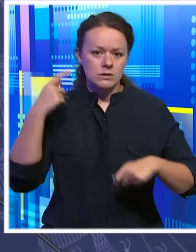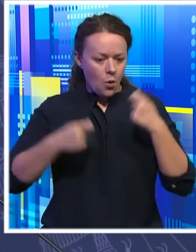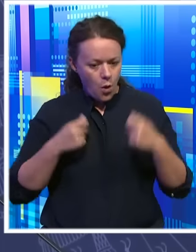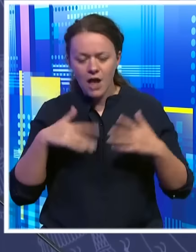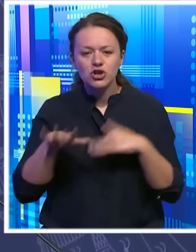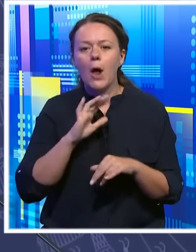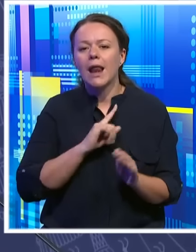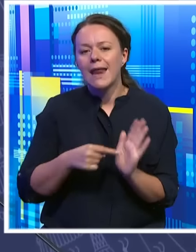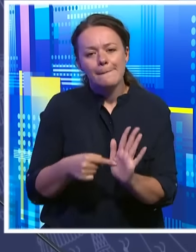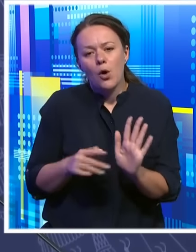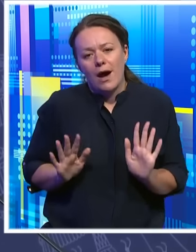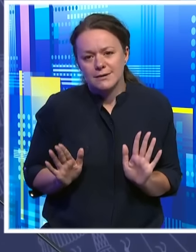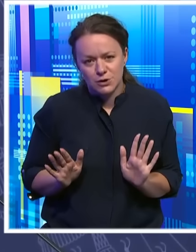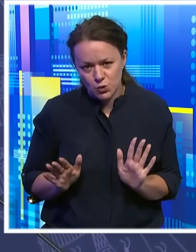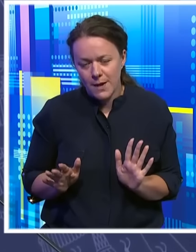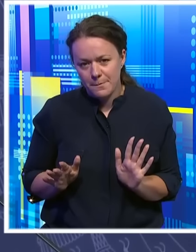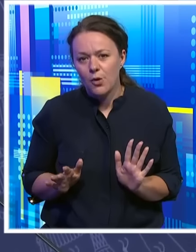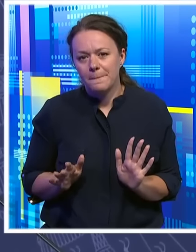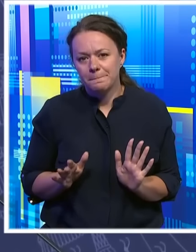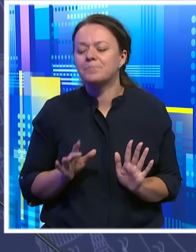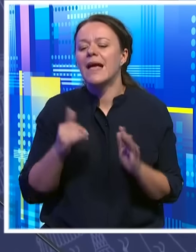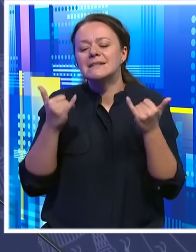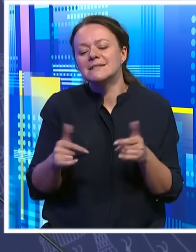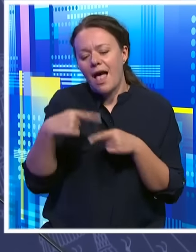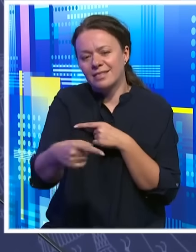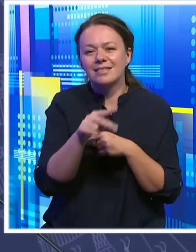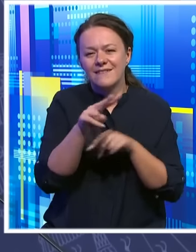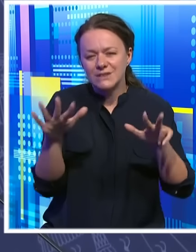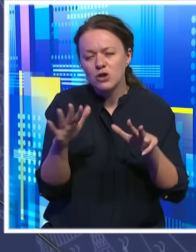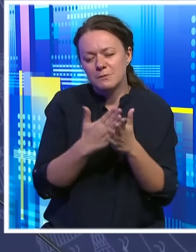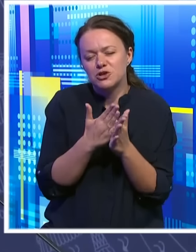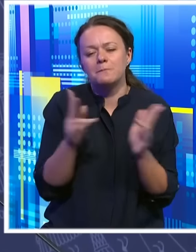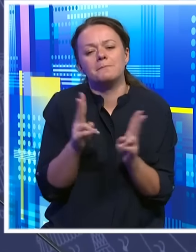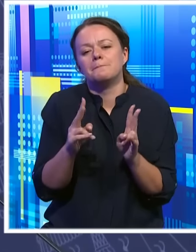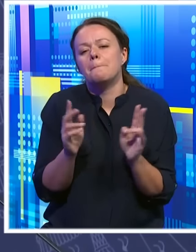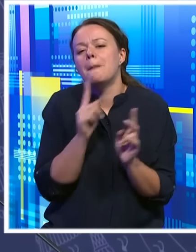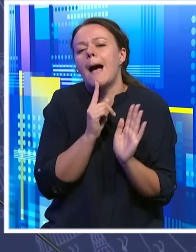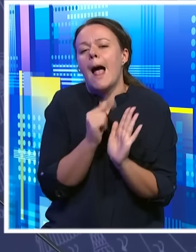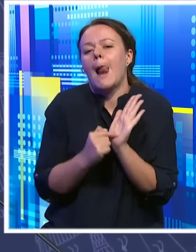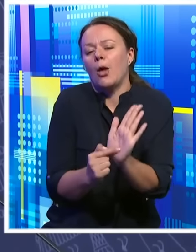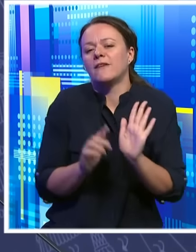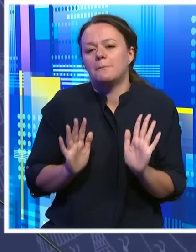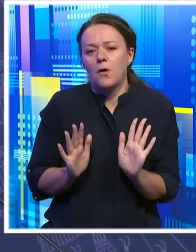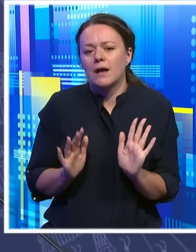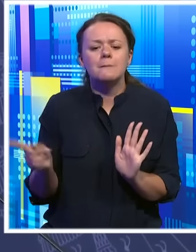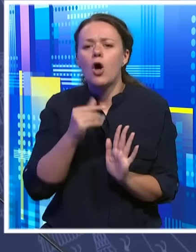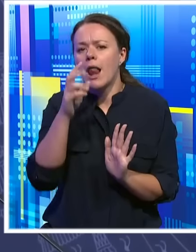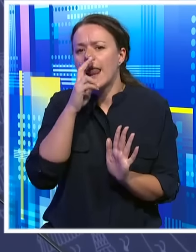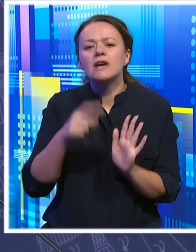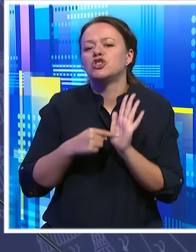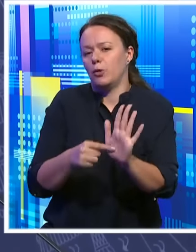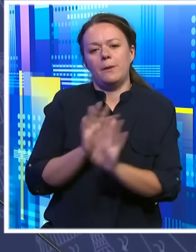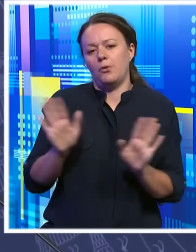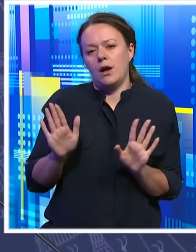ne pokazujemo. Nešto malo ćemo sada vam pokažemo. Ništa ne pokazujemo zato što nećemo da